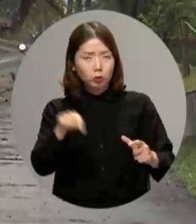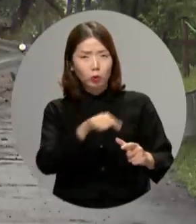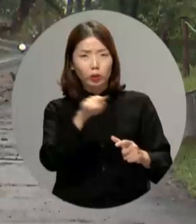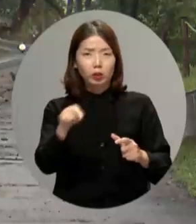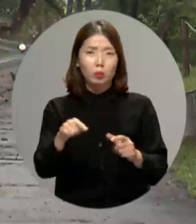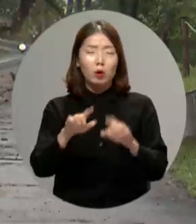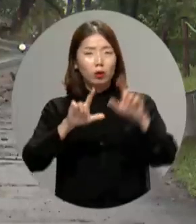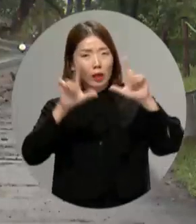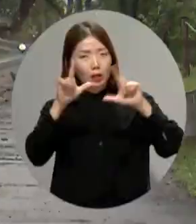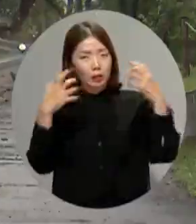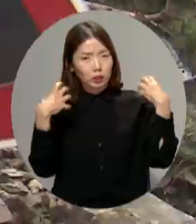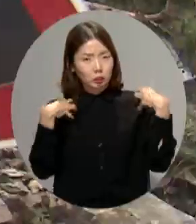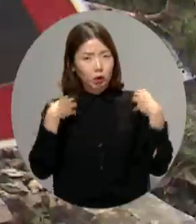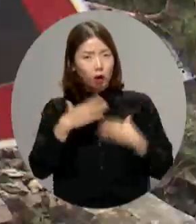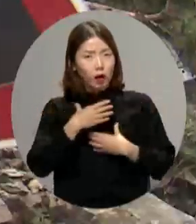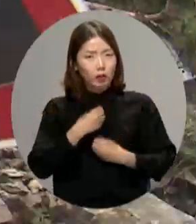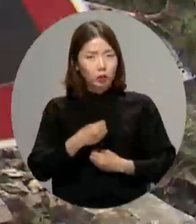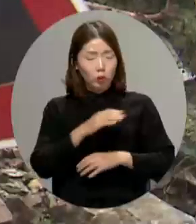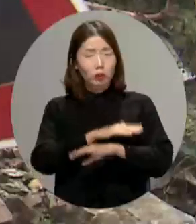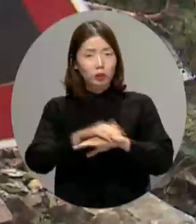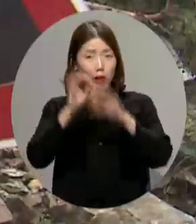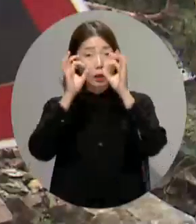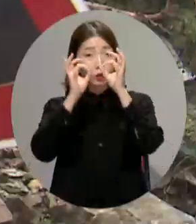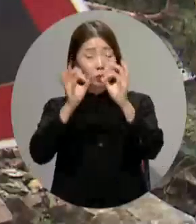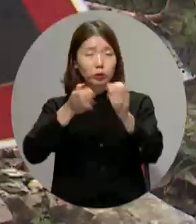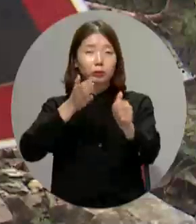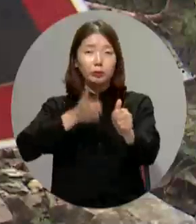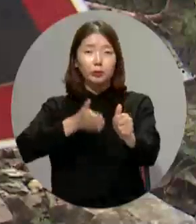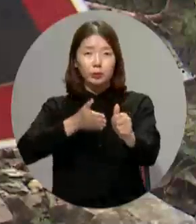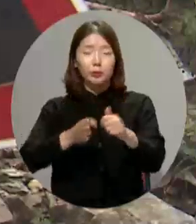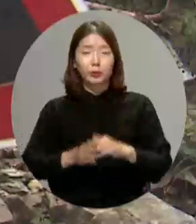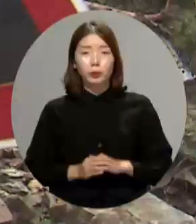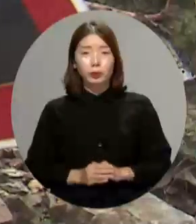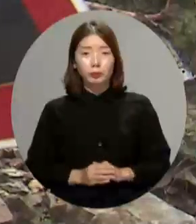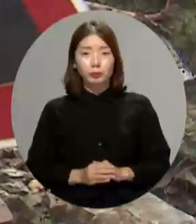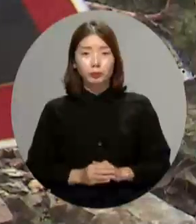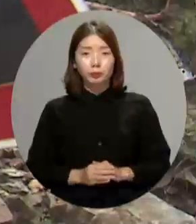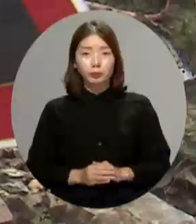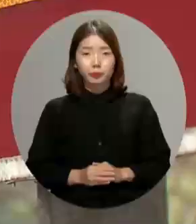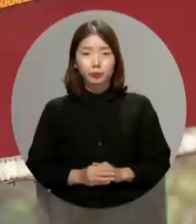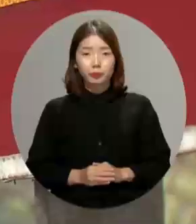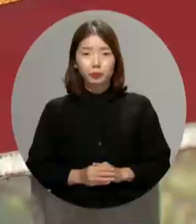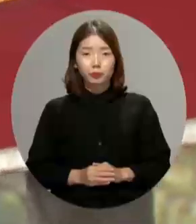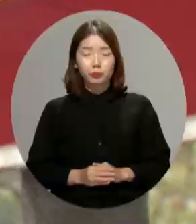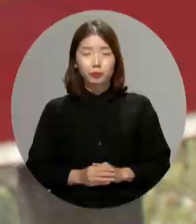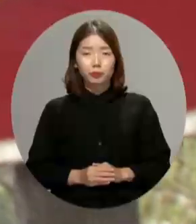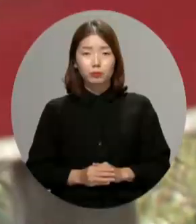전해지는 기상특보와 안전경보에 귀 기울이셔야겠습니다. MBC 뉴스 허연호입니다.